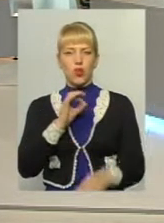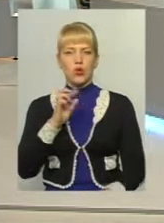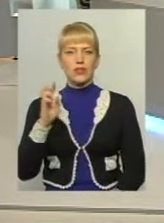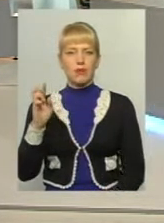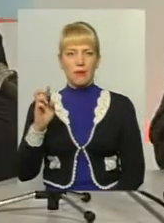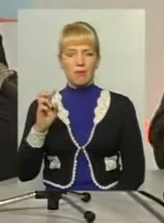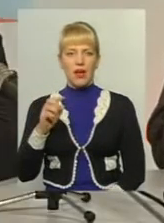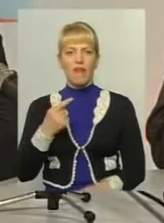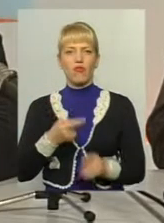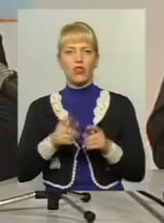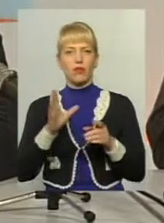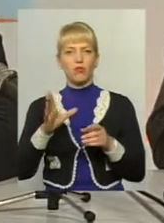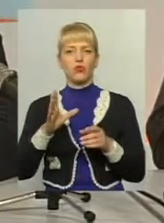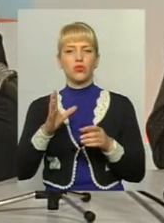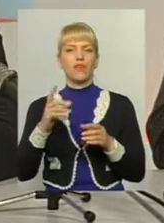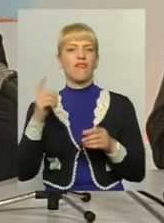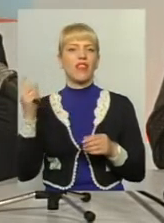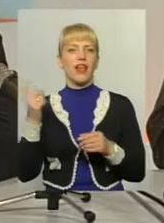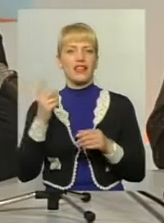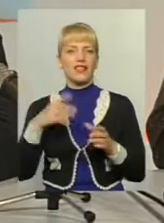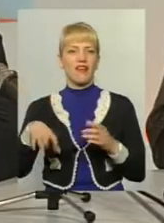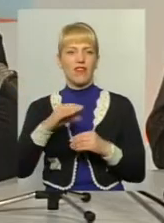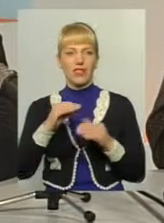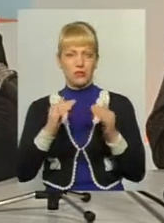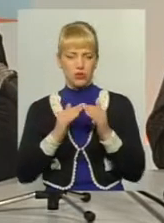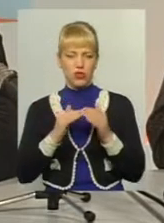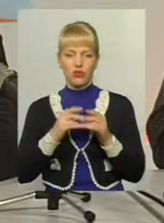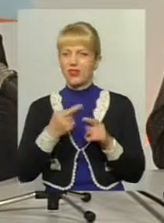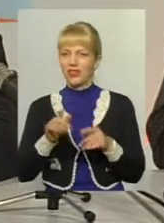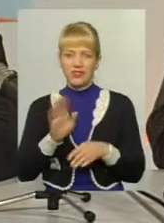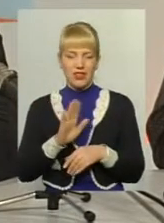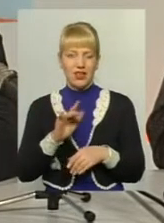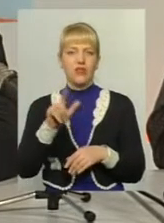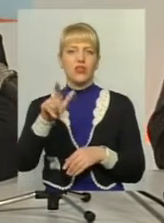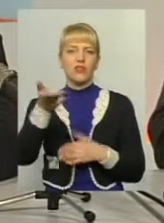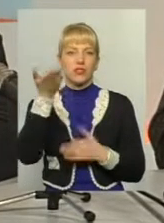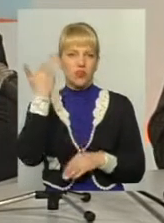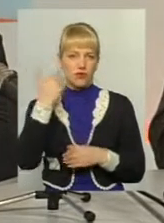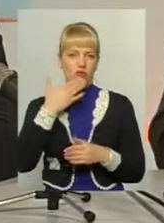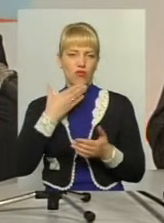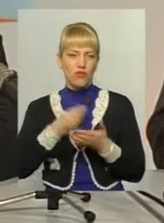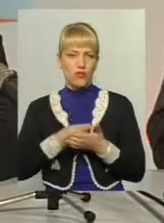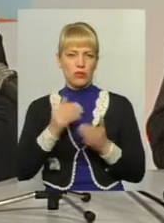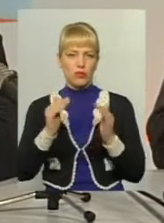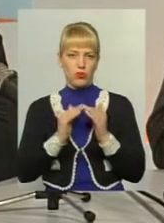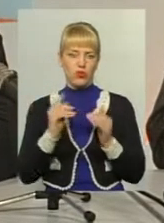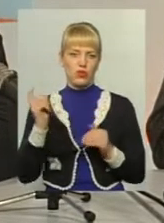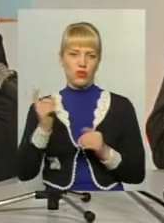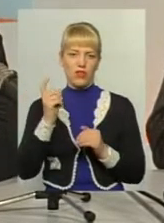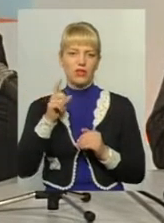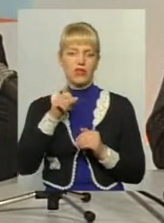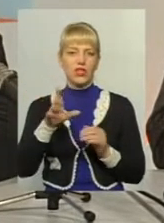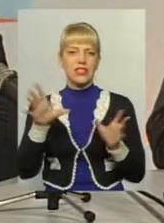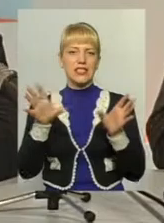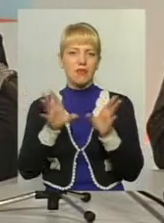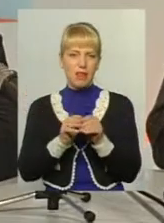квартиру, вони разом з тим придбали і весь будинок. Тобто це не так, що думка існує така,